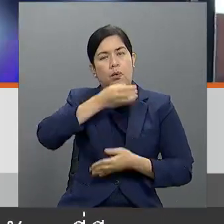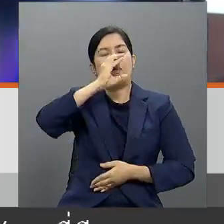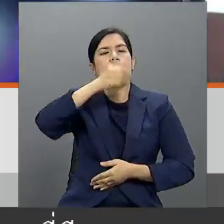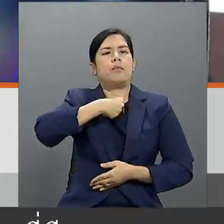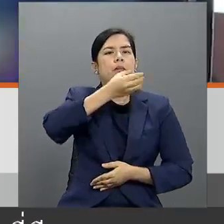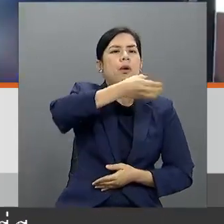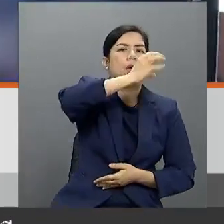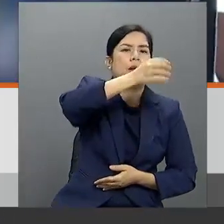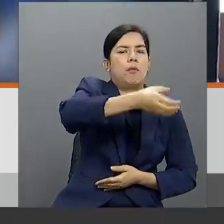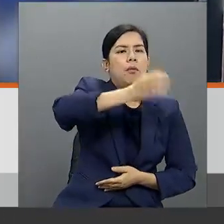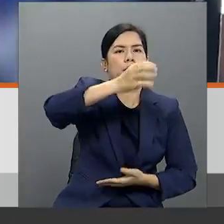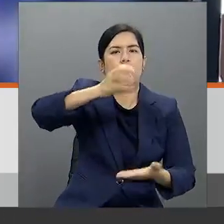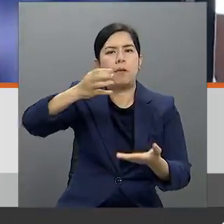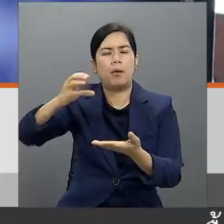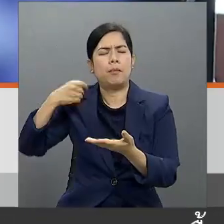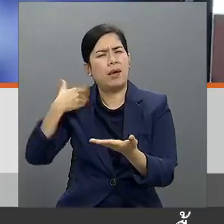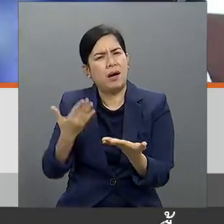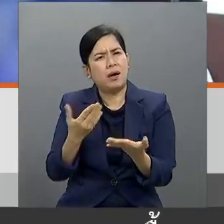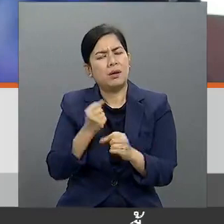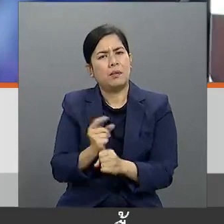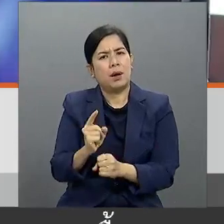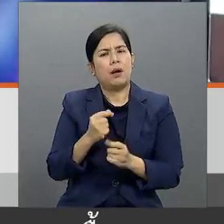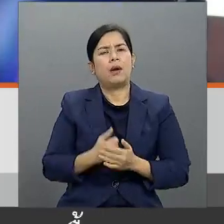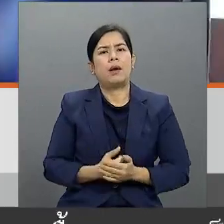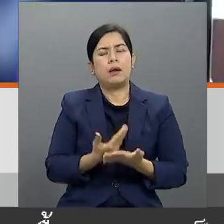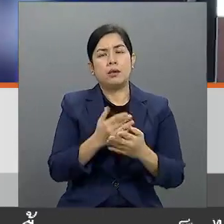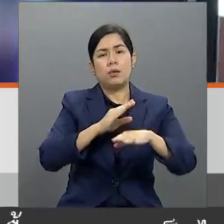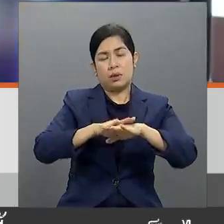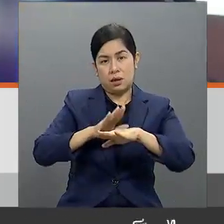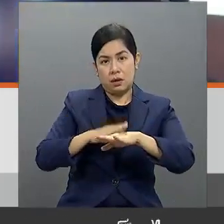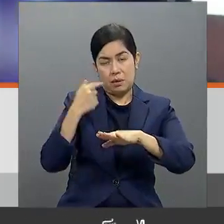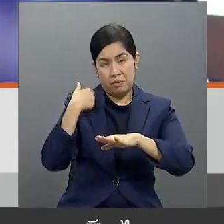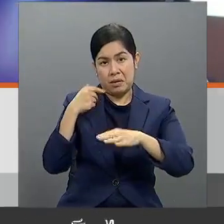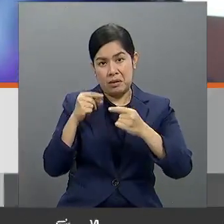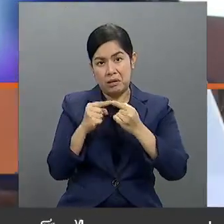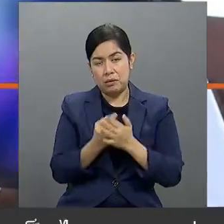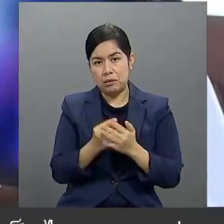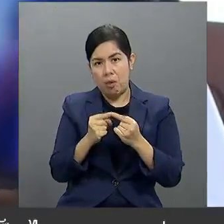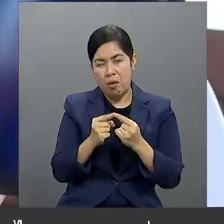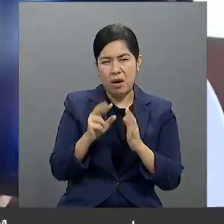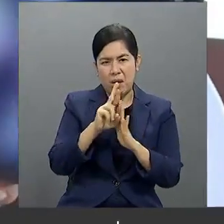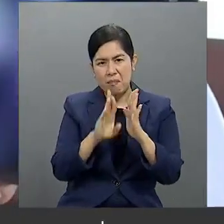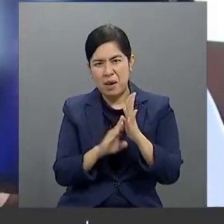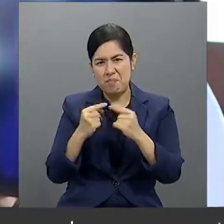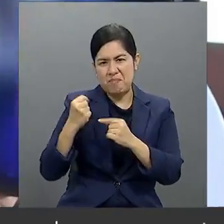ติดคุณเข้มงวดกับชาวบ้านไอ้สถานที่อย่างงี้ทำไมคุณไม่เข้มงวดอ่ะ